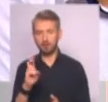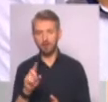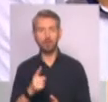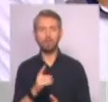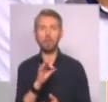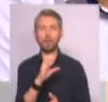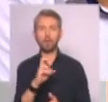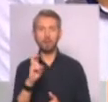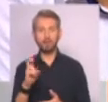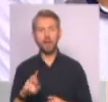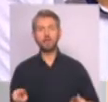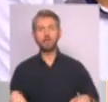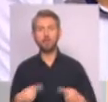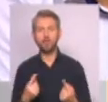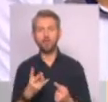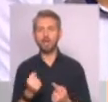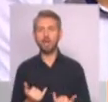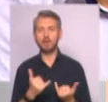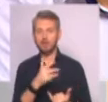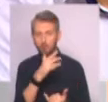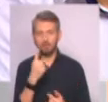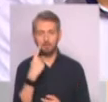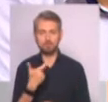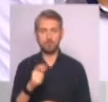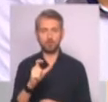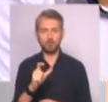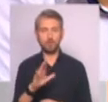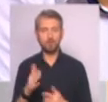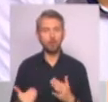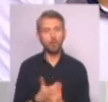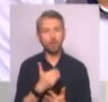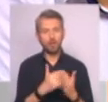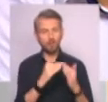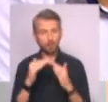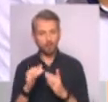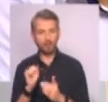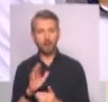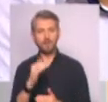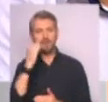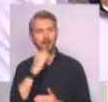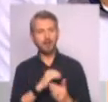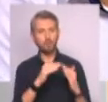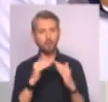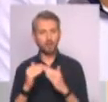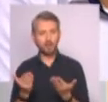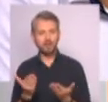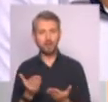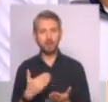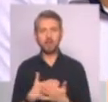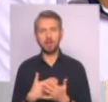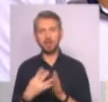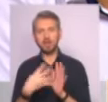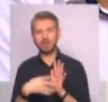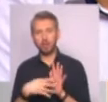ОСББ створюють на даний момент в більшості в нових будинках, а в старих будинках, там, наприклад,